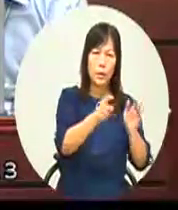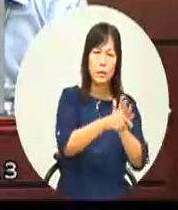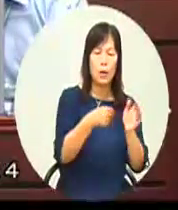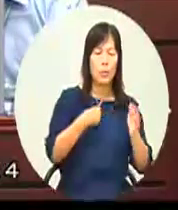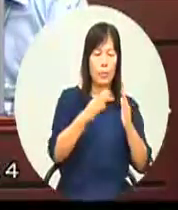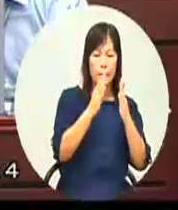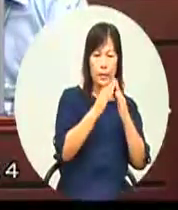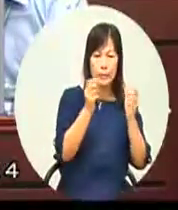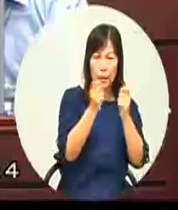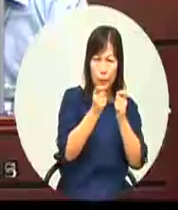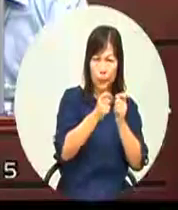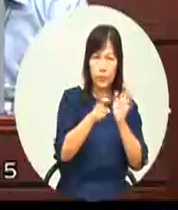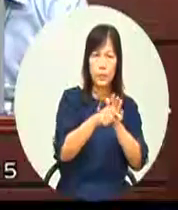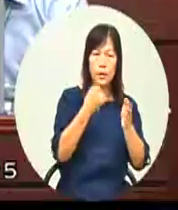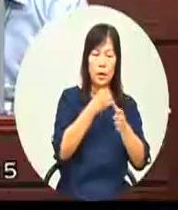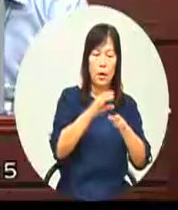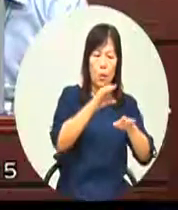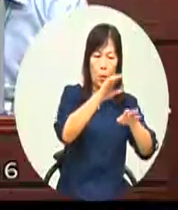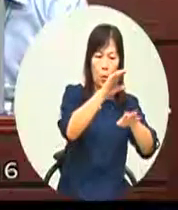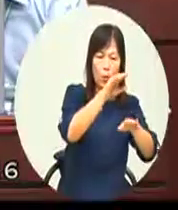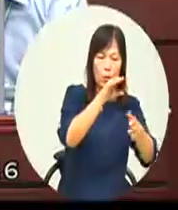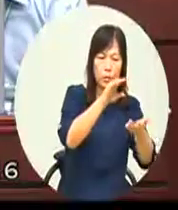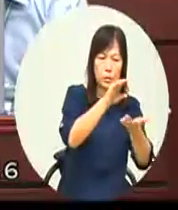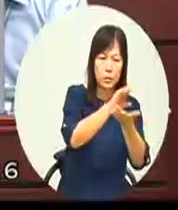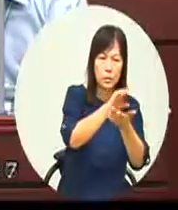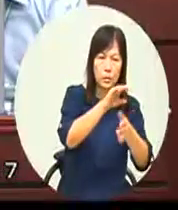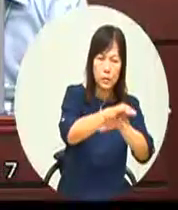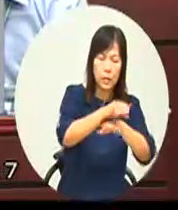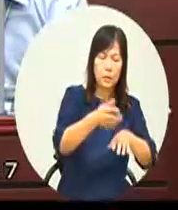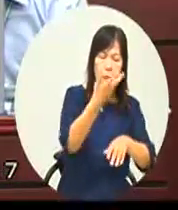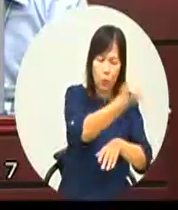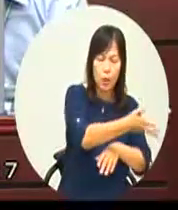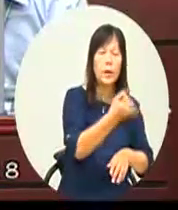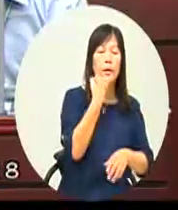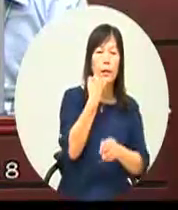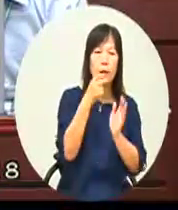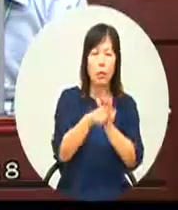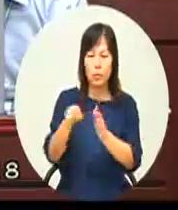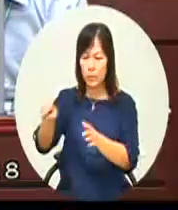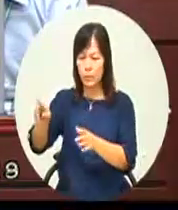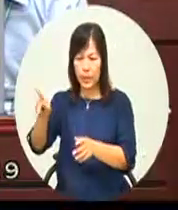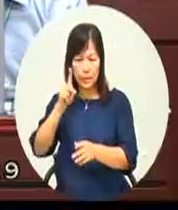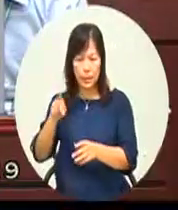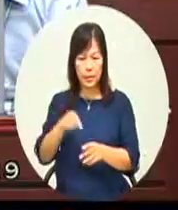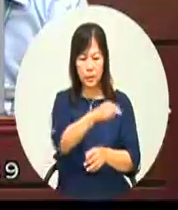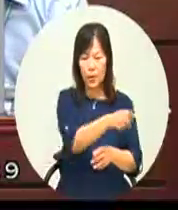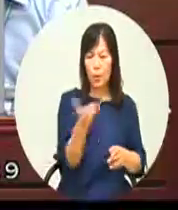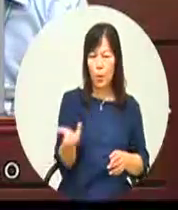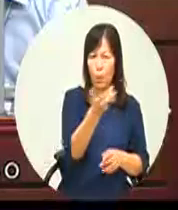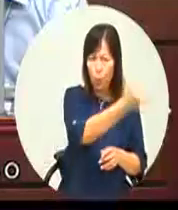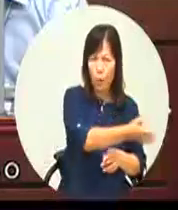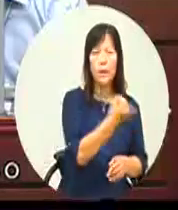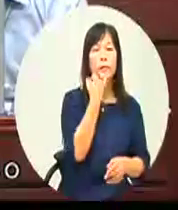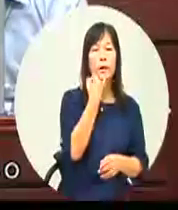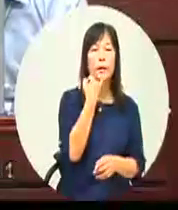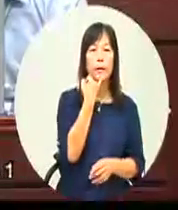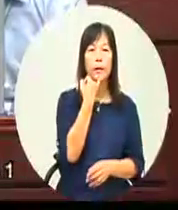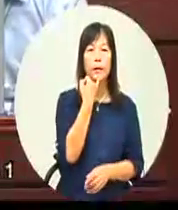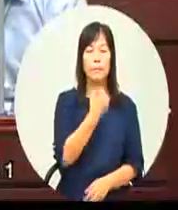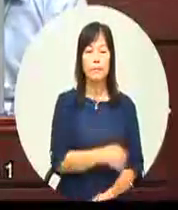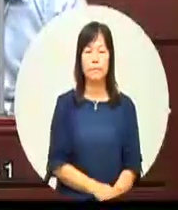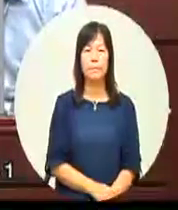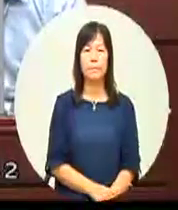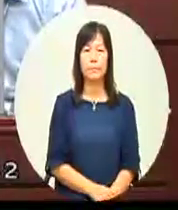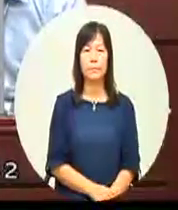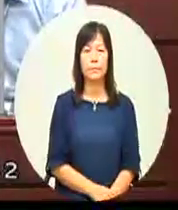附近的这个还车点。 所以他是假地借乙地可以还， 他是假地借乙地可以还， 可以